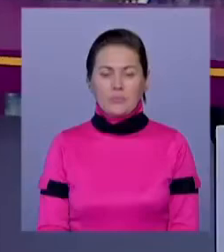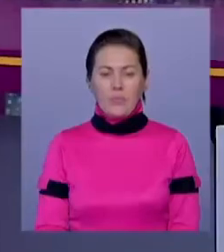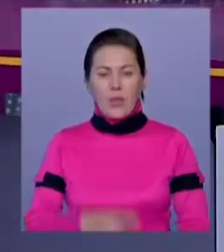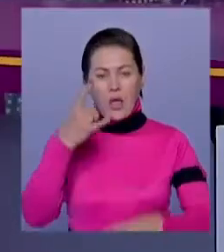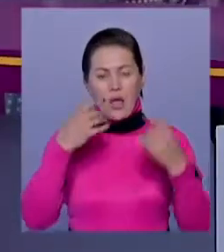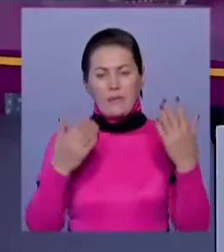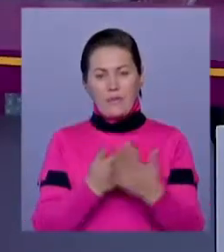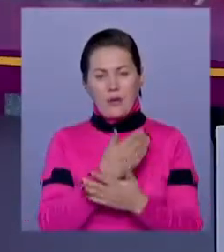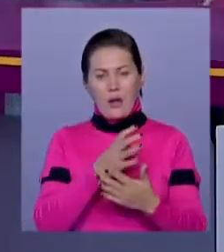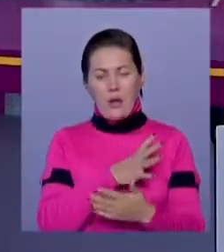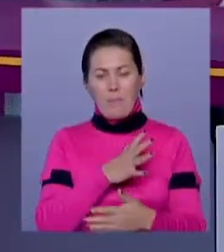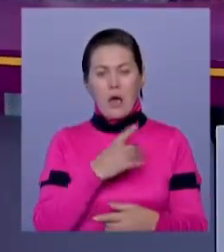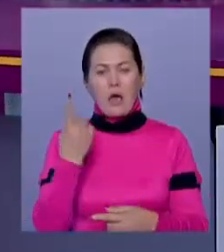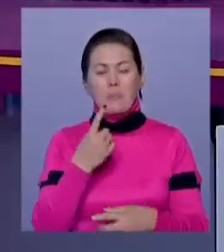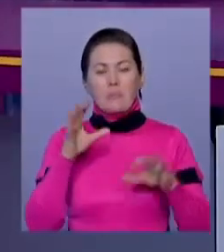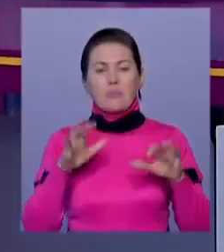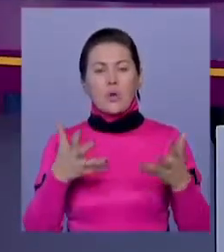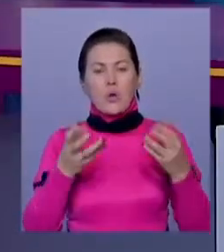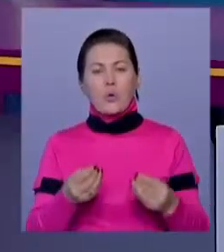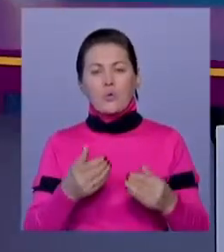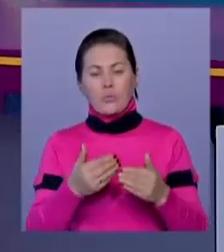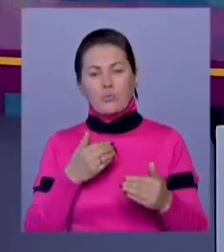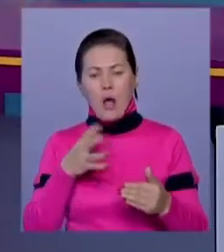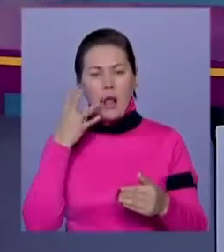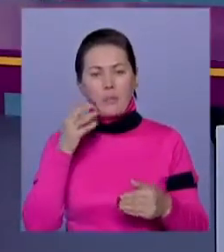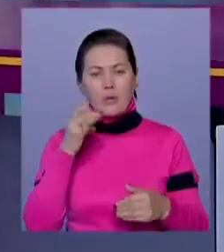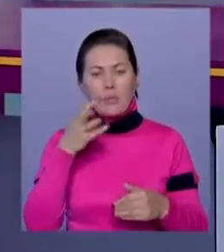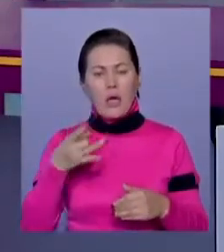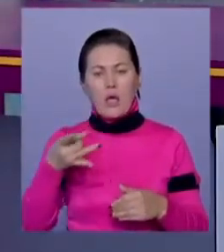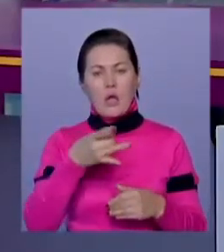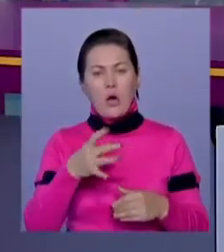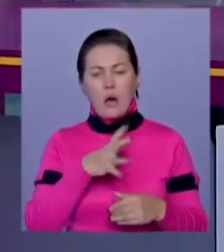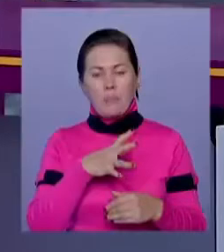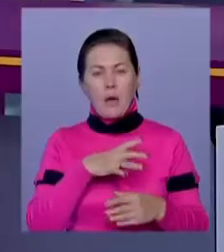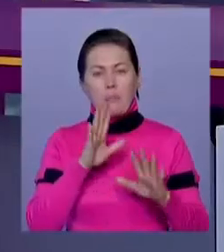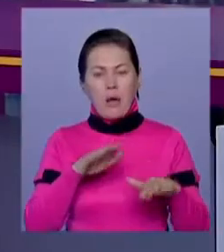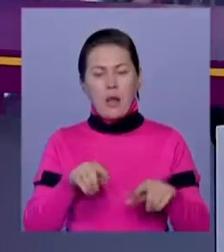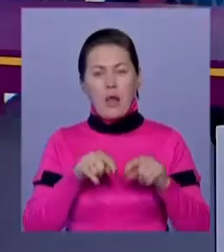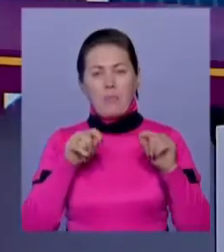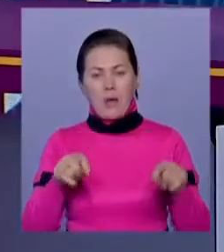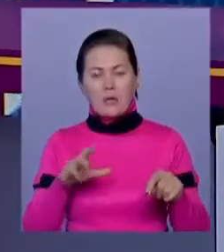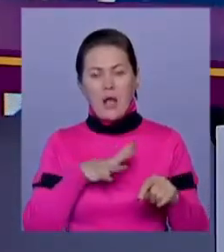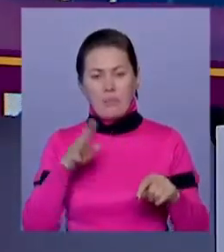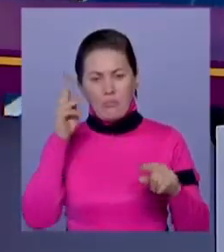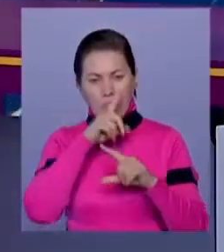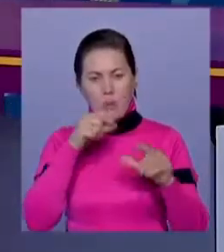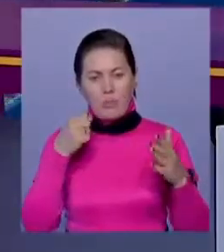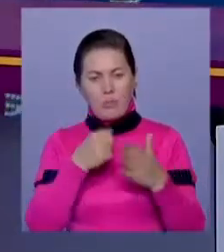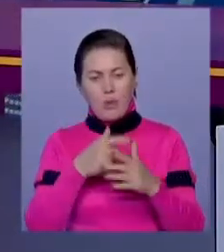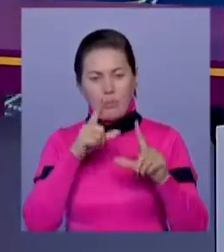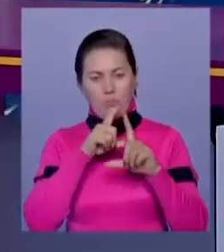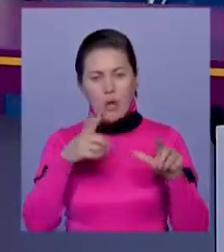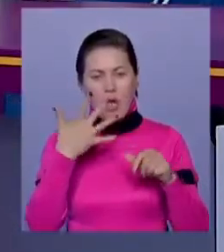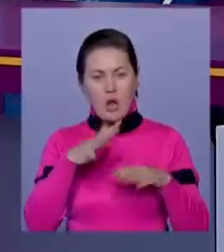Эфирде жаңалықтар. Тұңғыш президент күні қарсаңында Алматының Наурызбай ауданында балабақша ашылды. Мектепке дейінгі мекеме